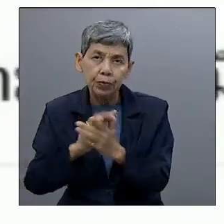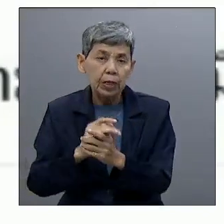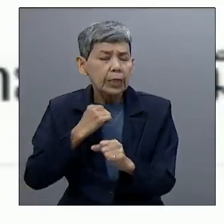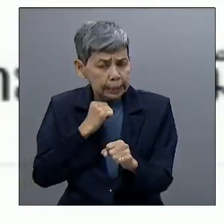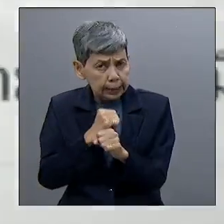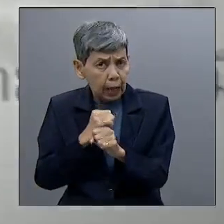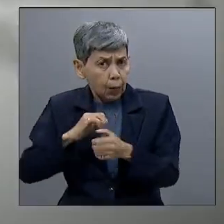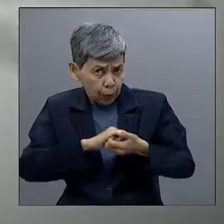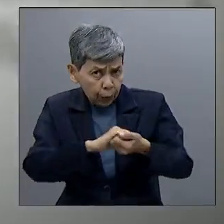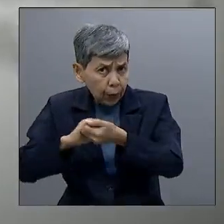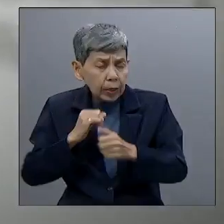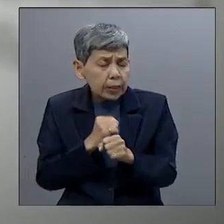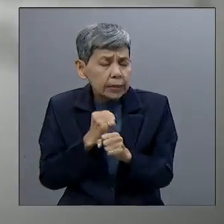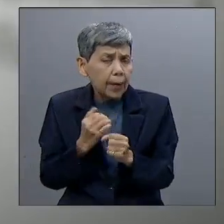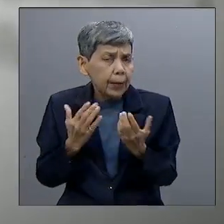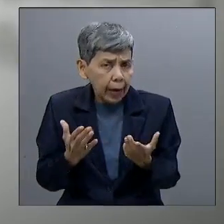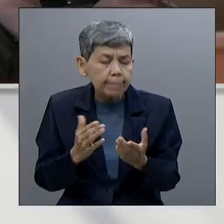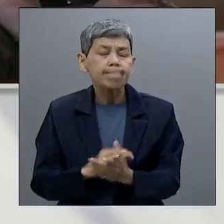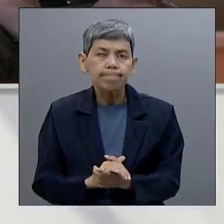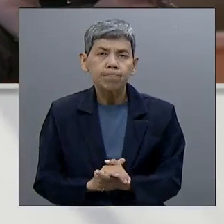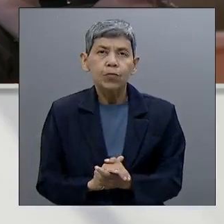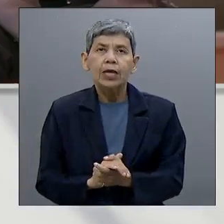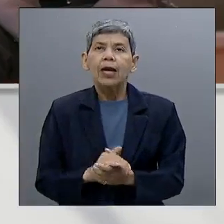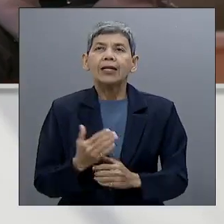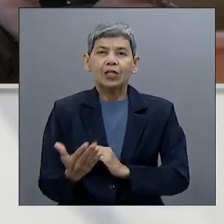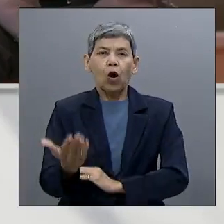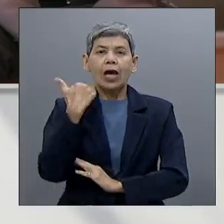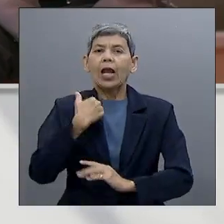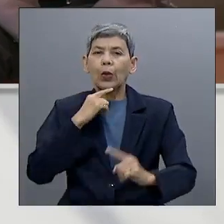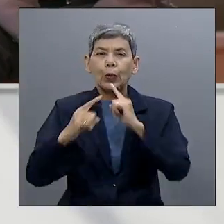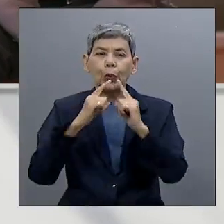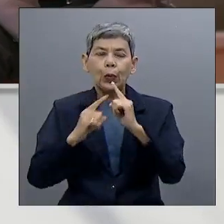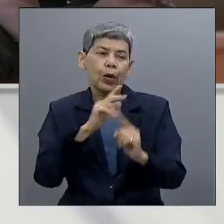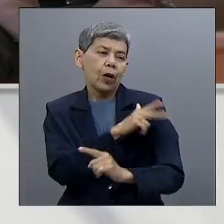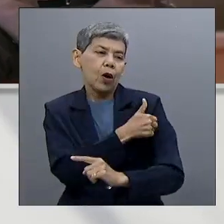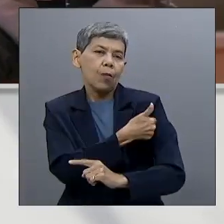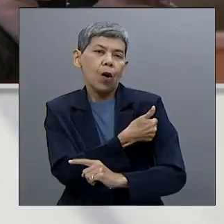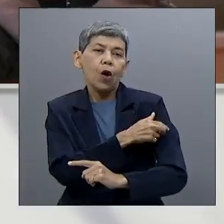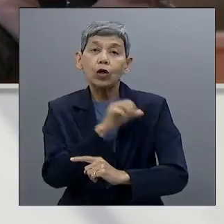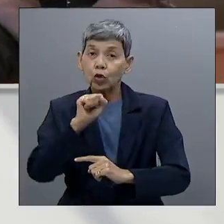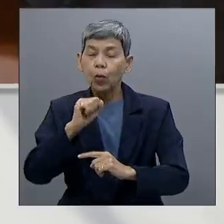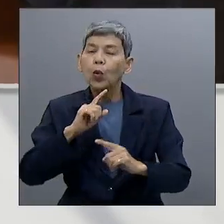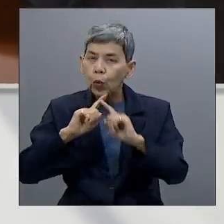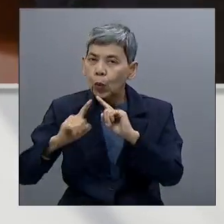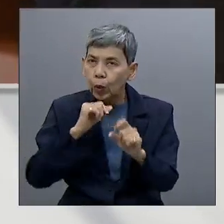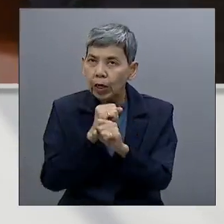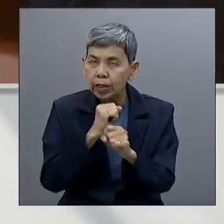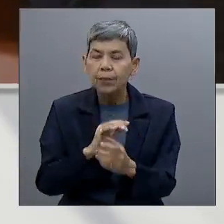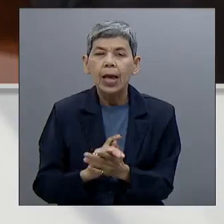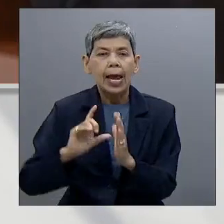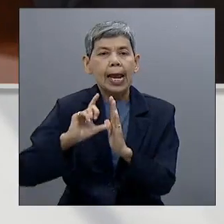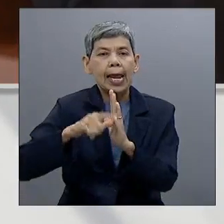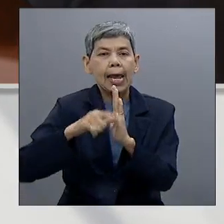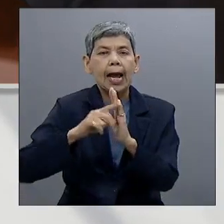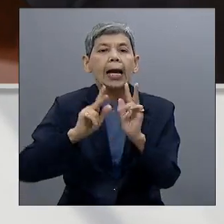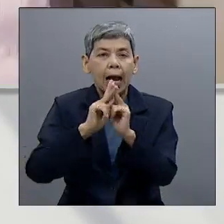ำงานร่วมกันอย่างไรได้บ้างค่ะช่วงเช้าที่ผ่านมาดิฉันคุยกับคุณหมอสุรพงษ์สืบวงศ์ลีค่ะเลขานุการคณะกรรมการซอฟต์พาวเวอร์ก็บอก